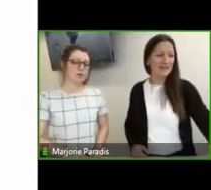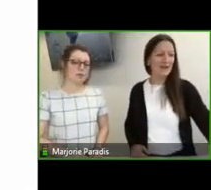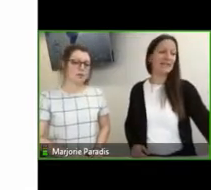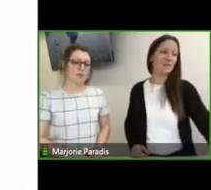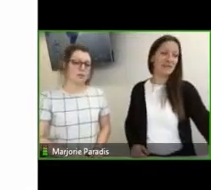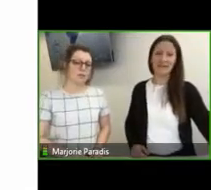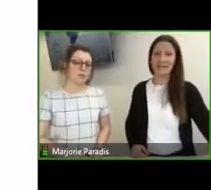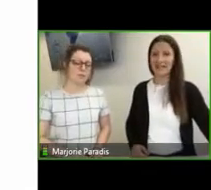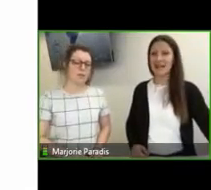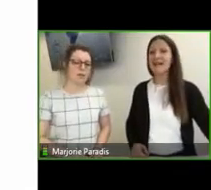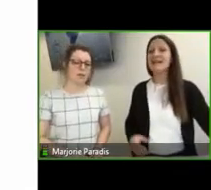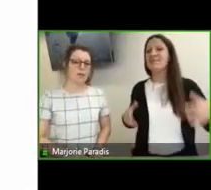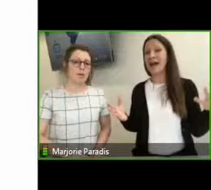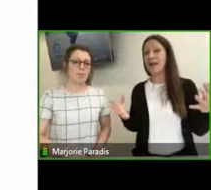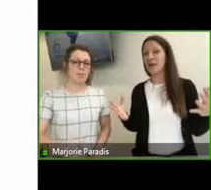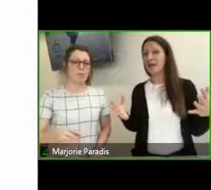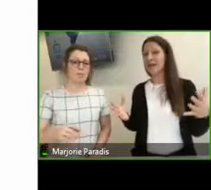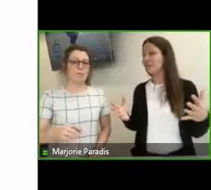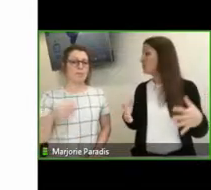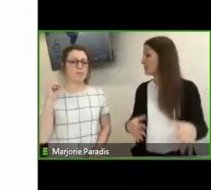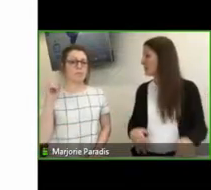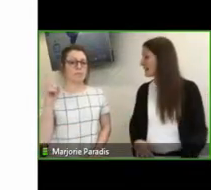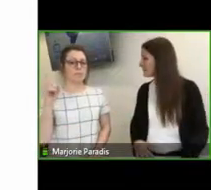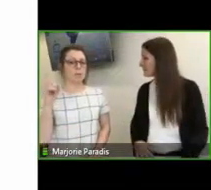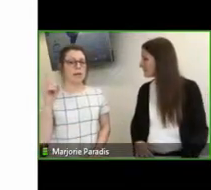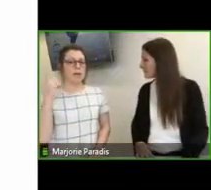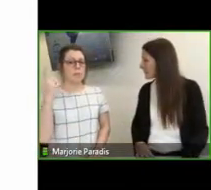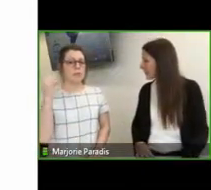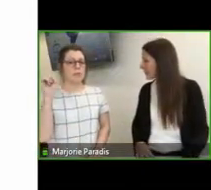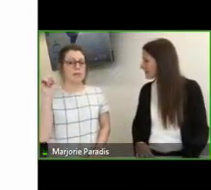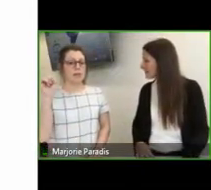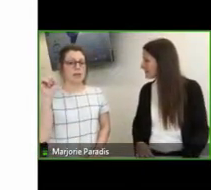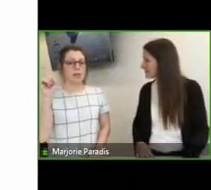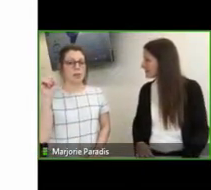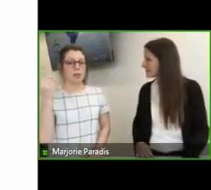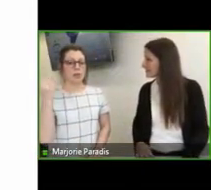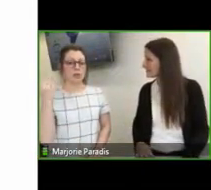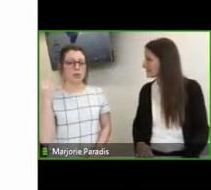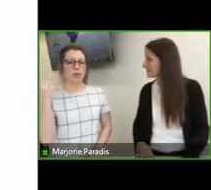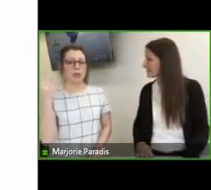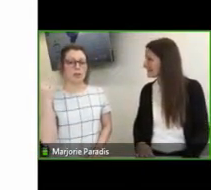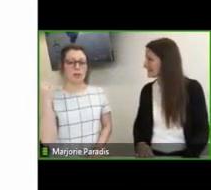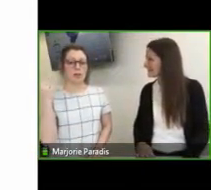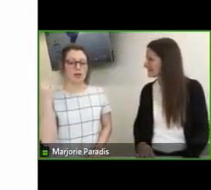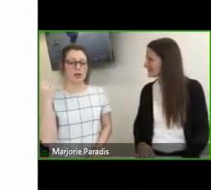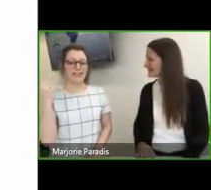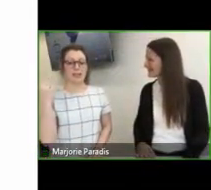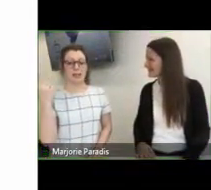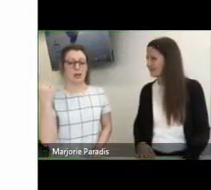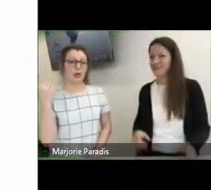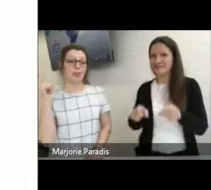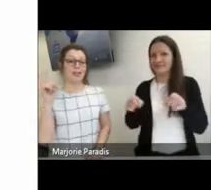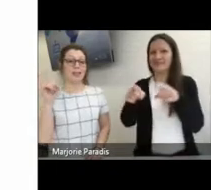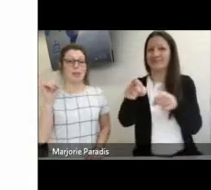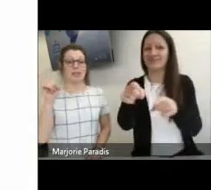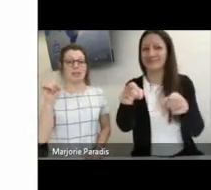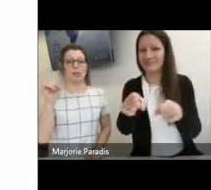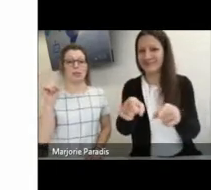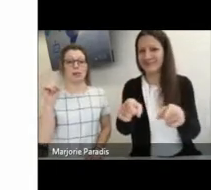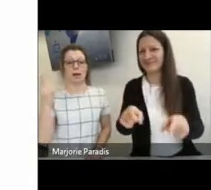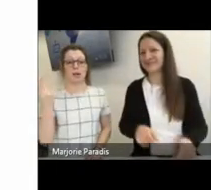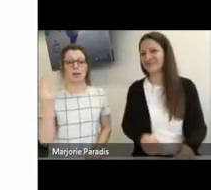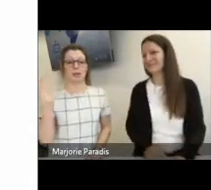une partie de responsabilité là-dedans? Bien, on va regarder tout ça, hein? Oui. Puis, tu sais, c'est pas pour rien qu'on a choisi le titre, le goût de cliquer, parce